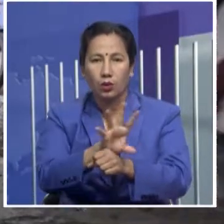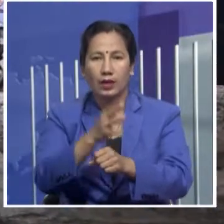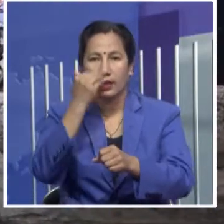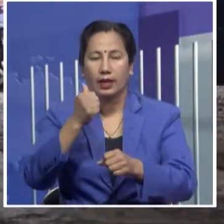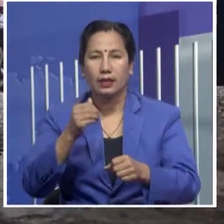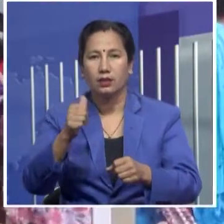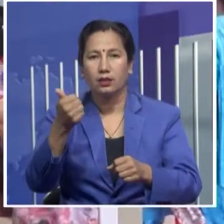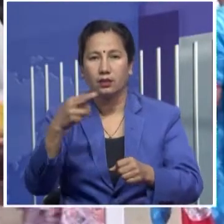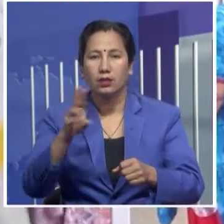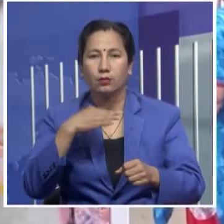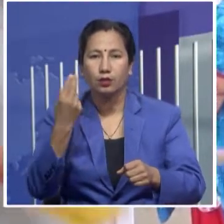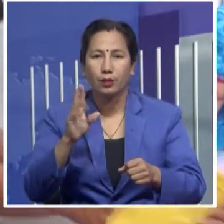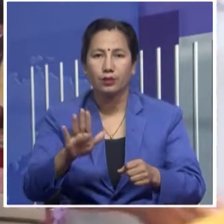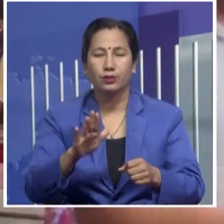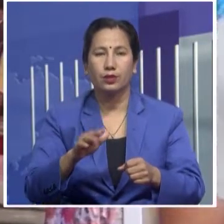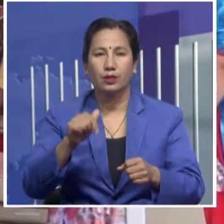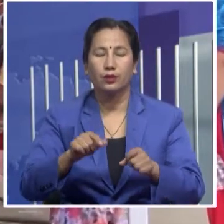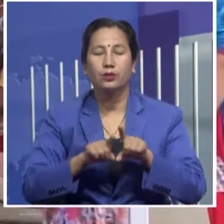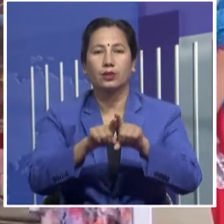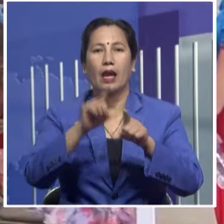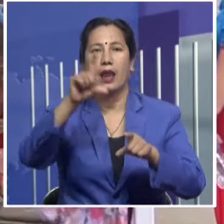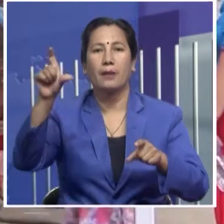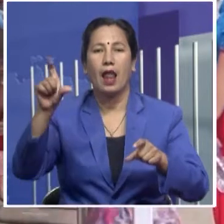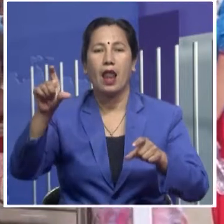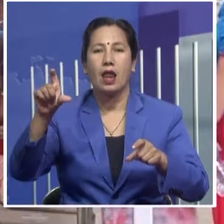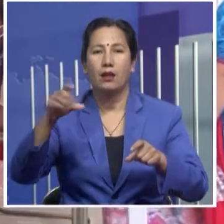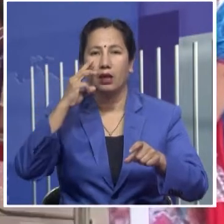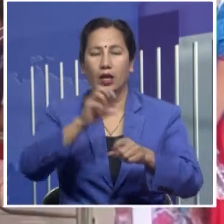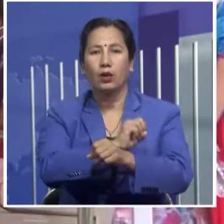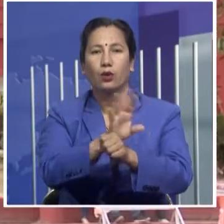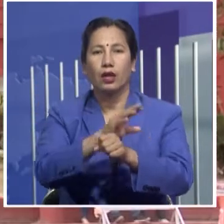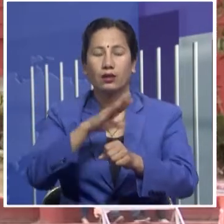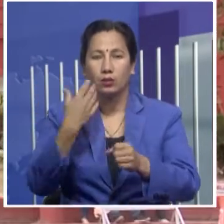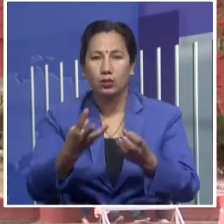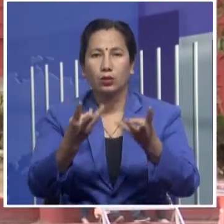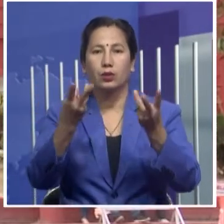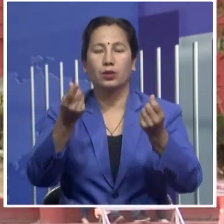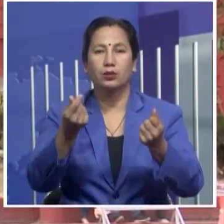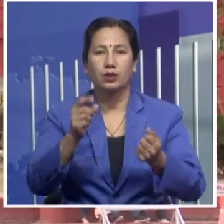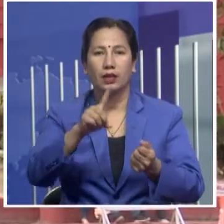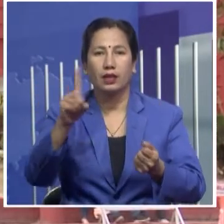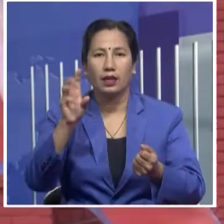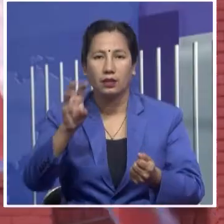कारण 6 जनाको मृत्यु भएको छ। यो सहित नेपालमा कोरोना संक्रमणका कारण मृत्यु हुने संख्या